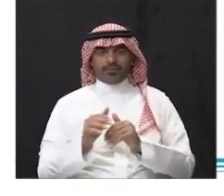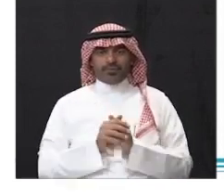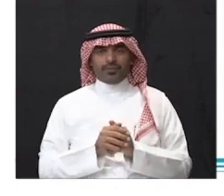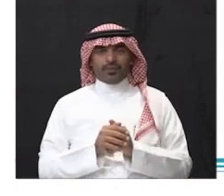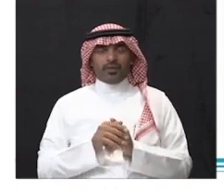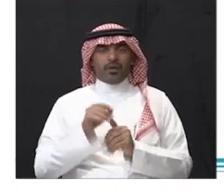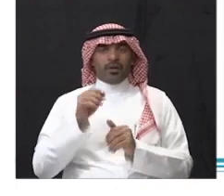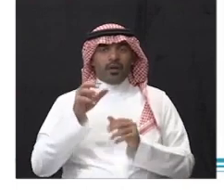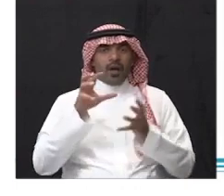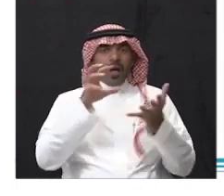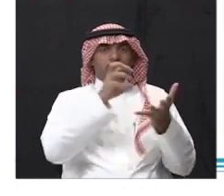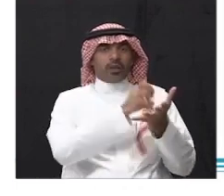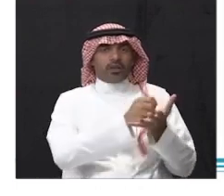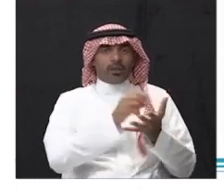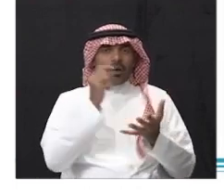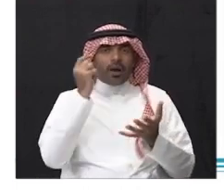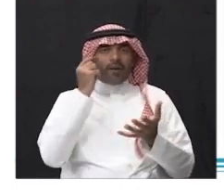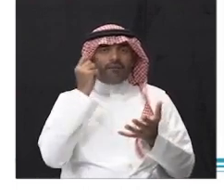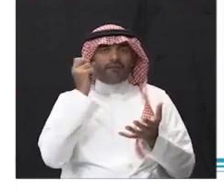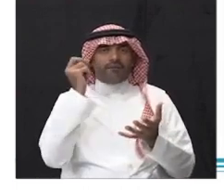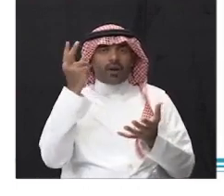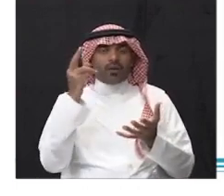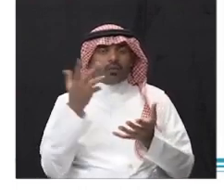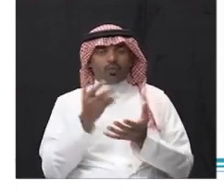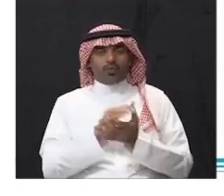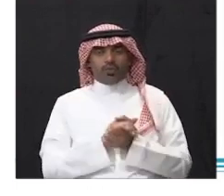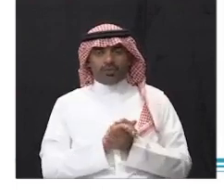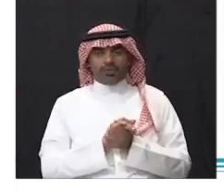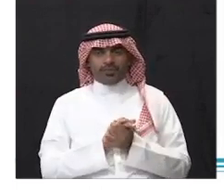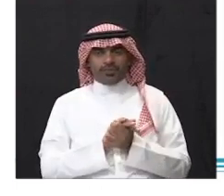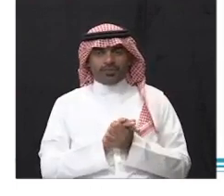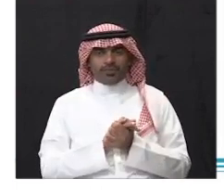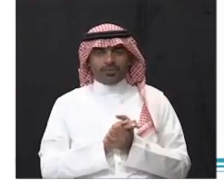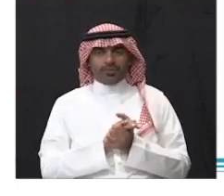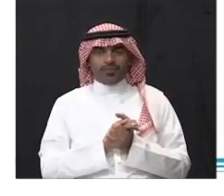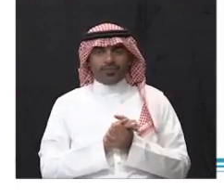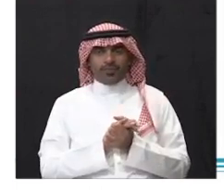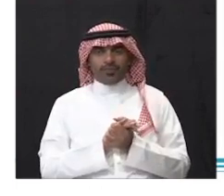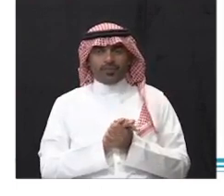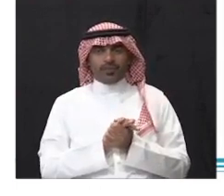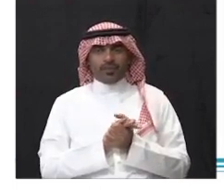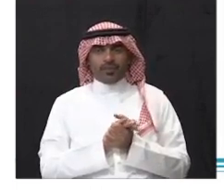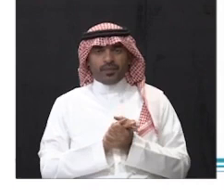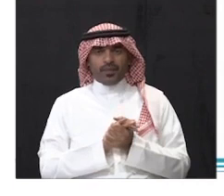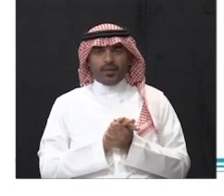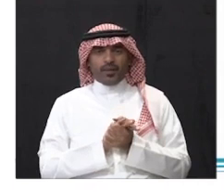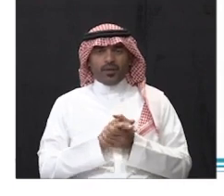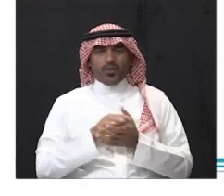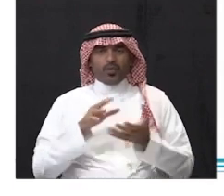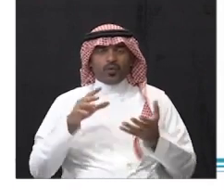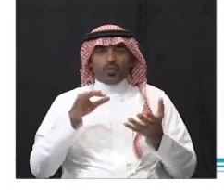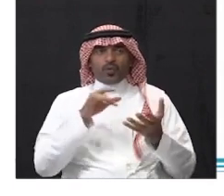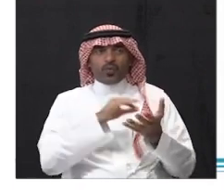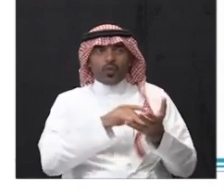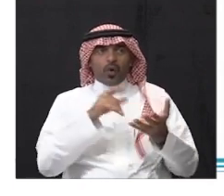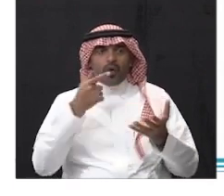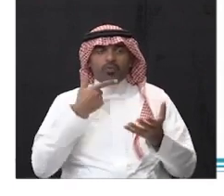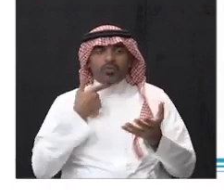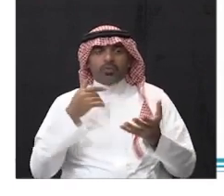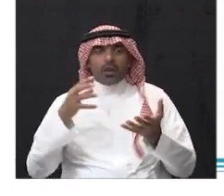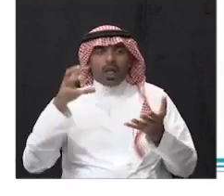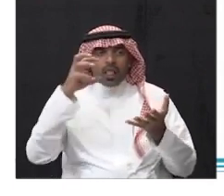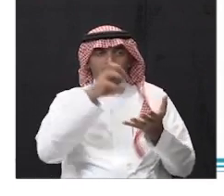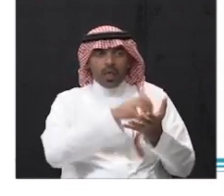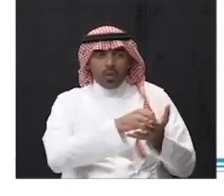استغلت بعض الدول المسوغات الثقافية لاستعمار الدول الضعيفة للوصول إلى تغيير هوية أبناء البلاد المستعمرة من خلال